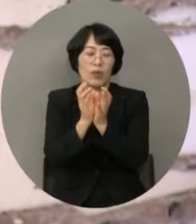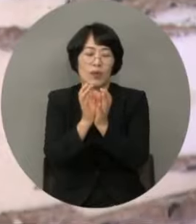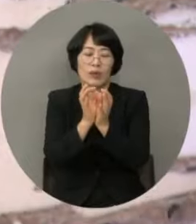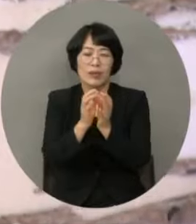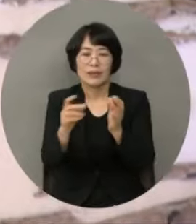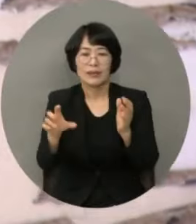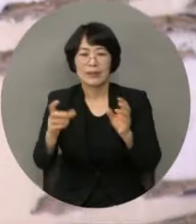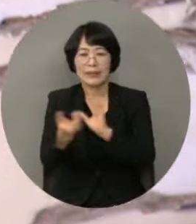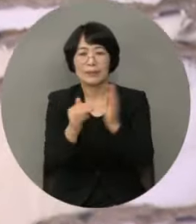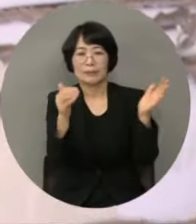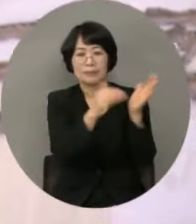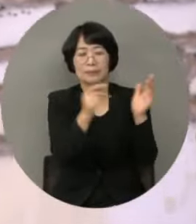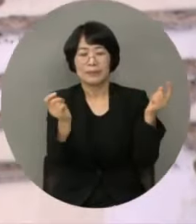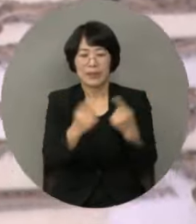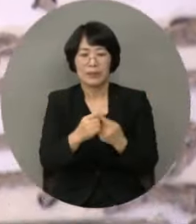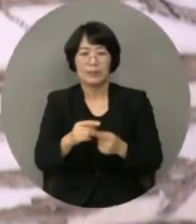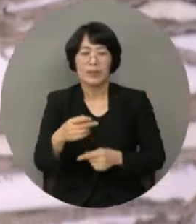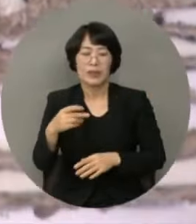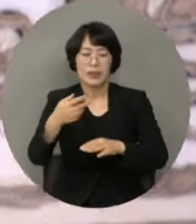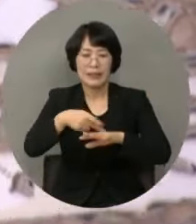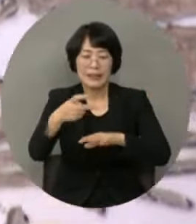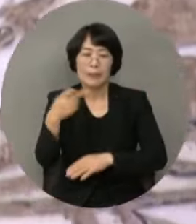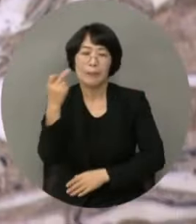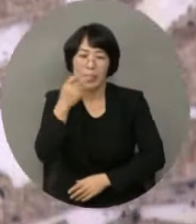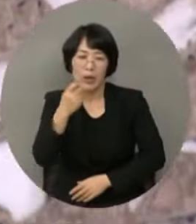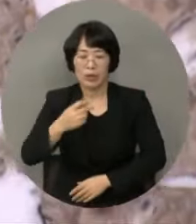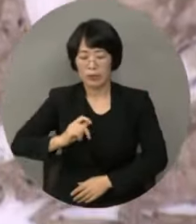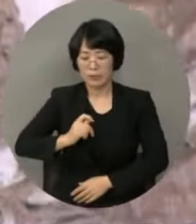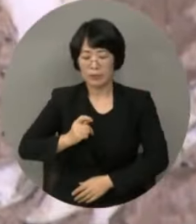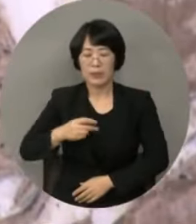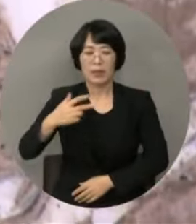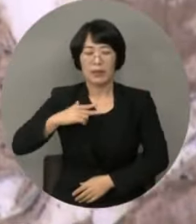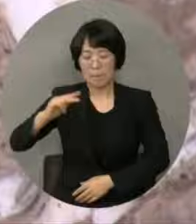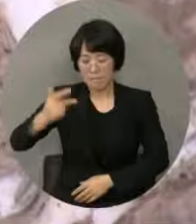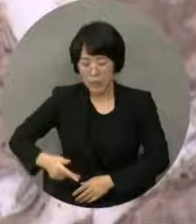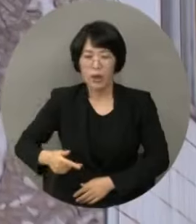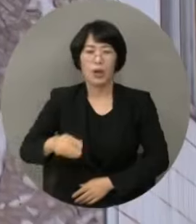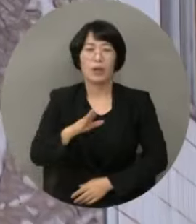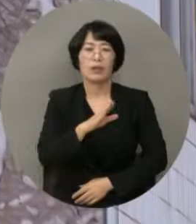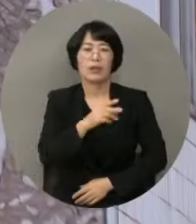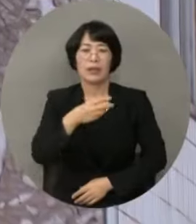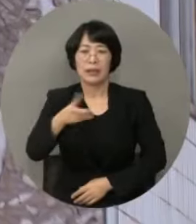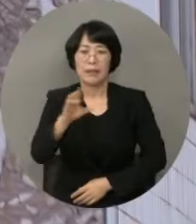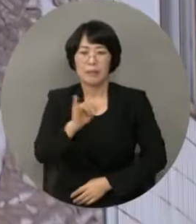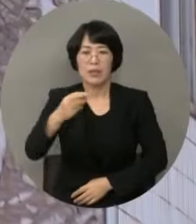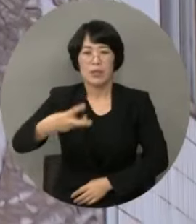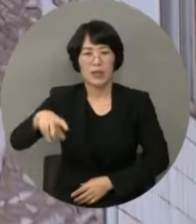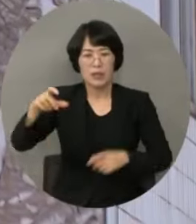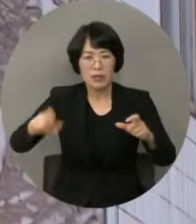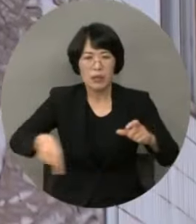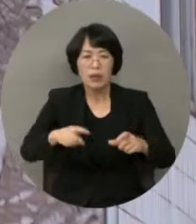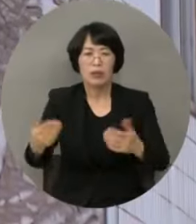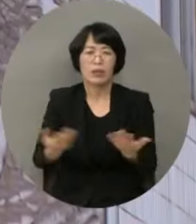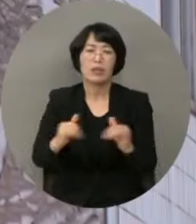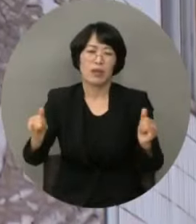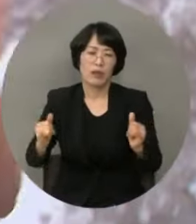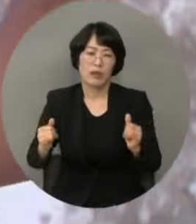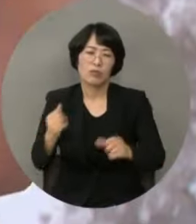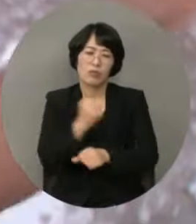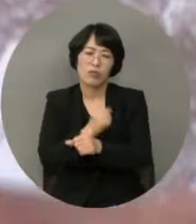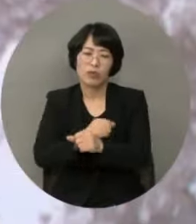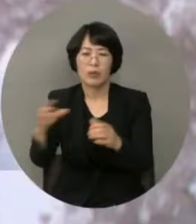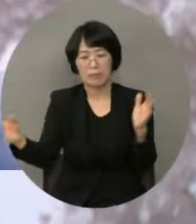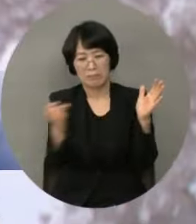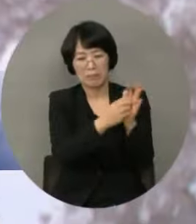새겼습니다 신한 천일염과 포르투갈 타비라 지역의 소금의 연관성 노동계급의 노고가 표현됐습니다